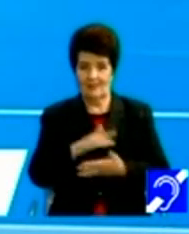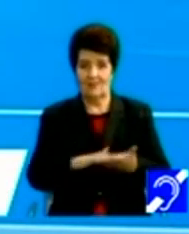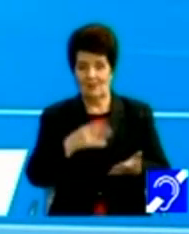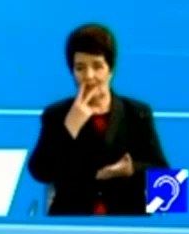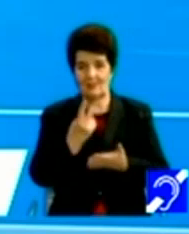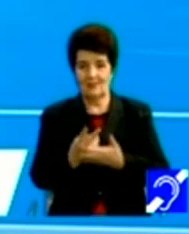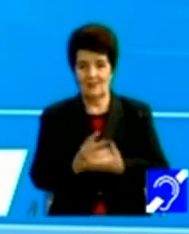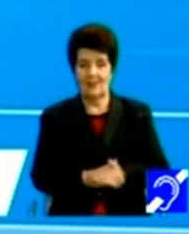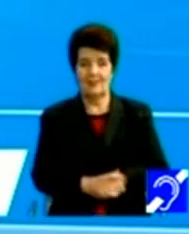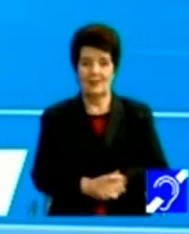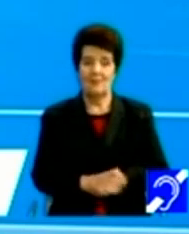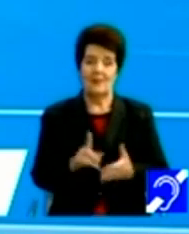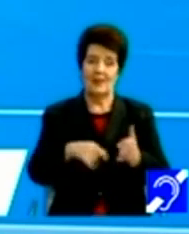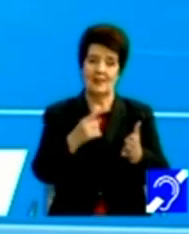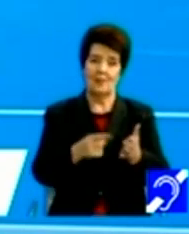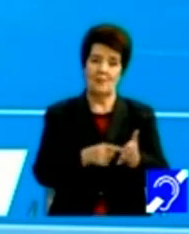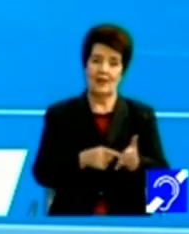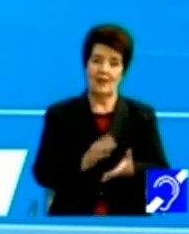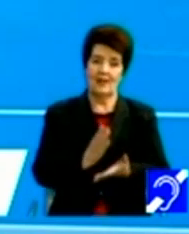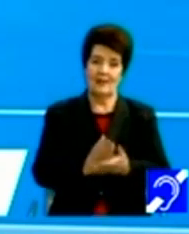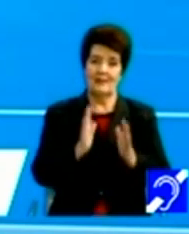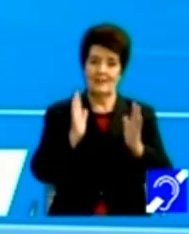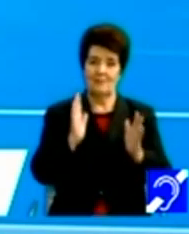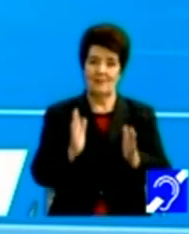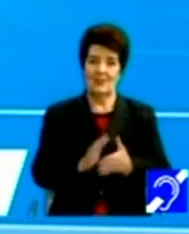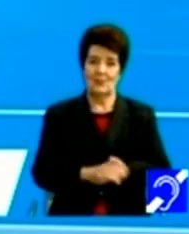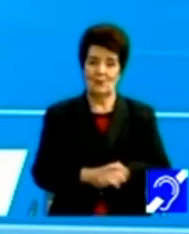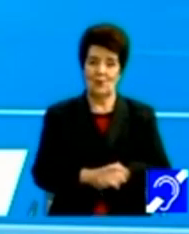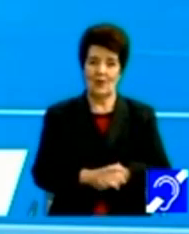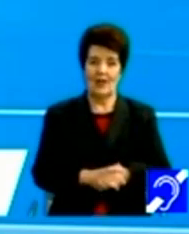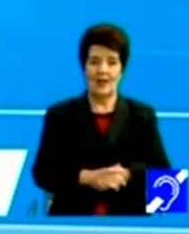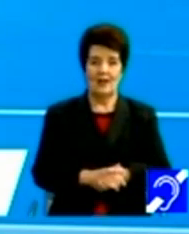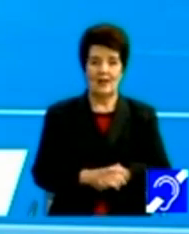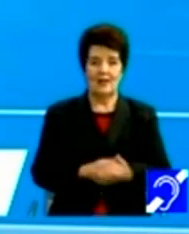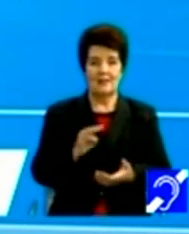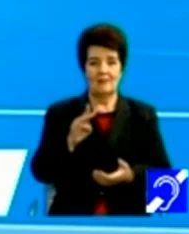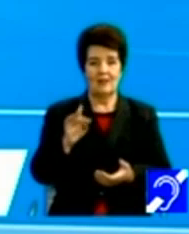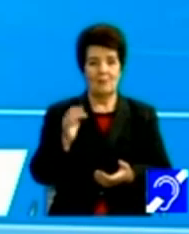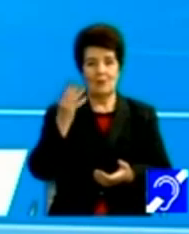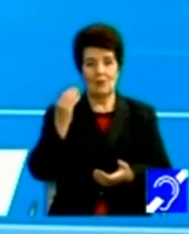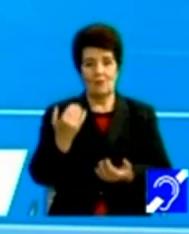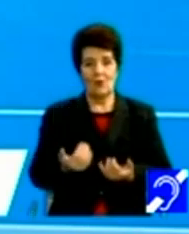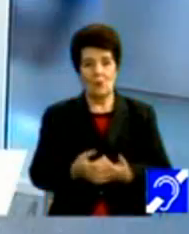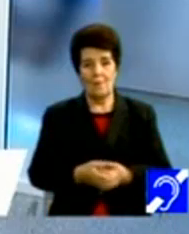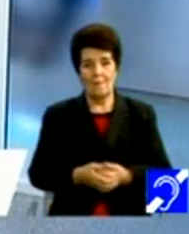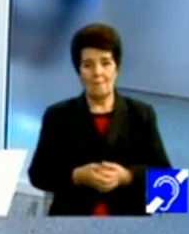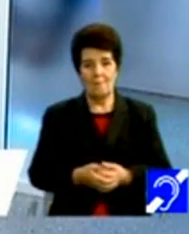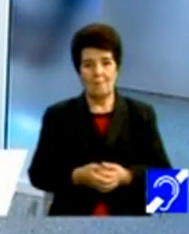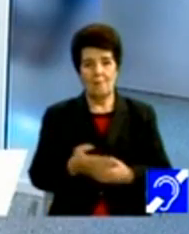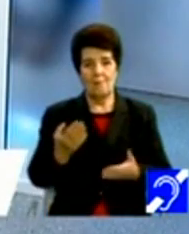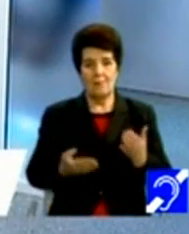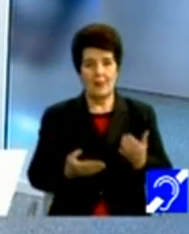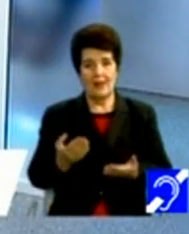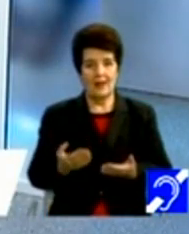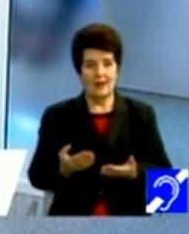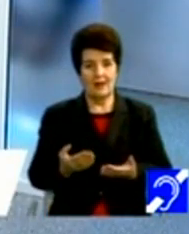exprimați și eventual să adresați întrebări pe pagina noastră de Facebook TVR Moldova. Acum, dacă mai are domnul